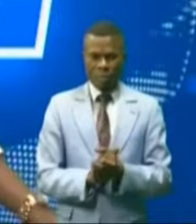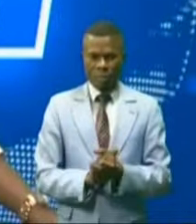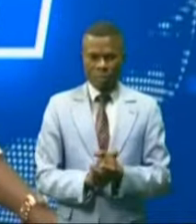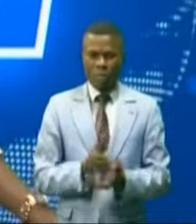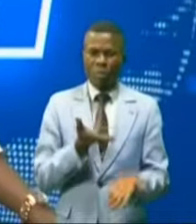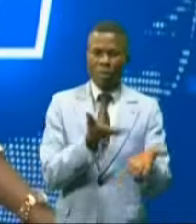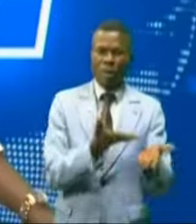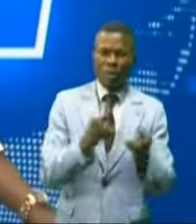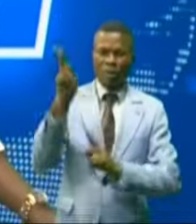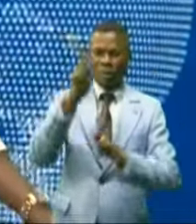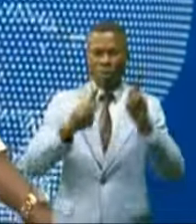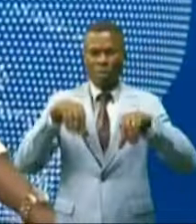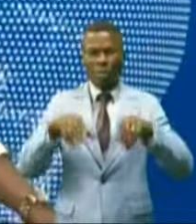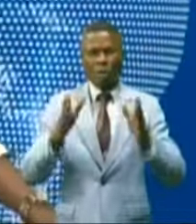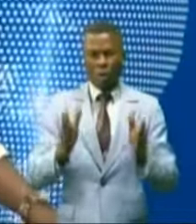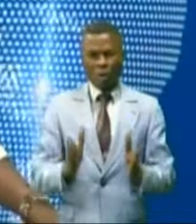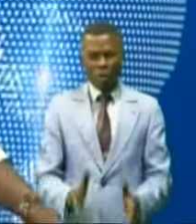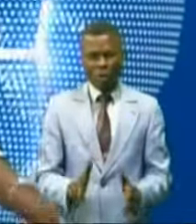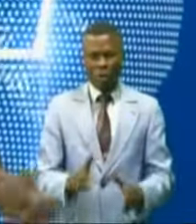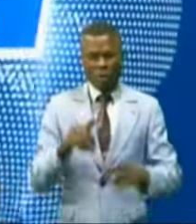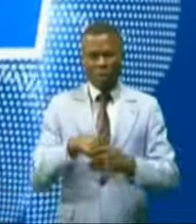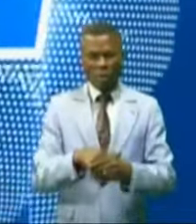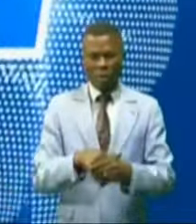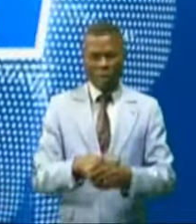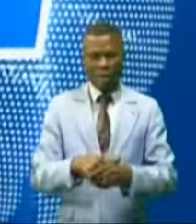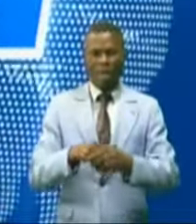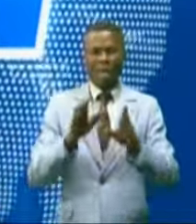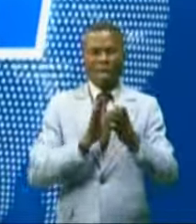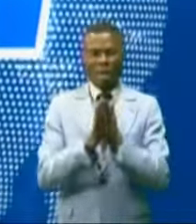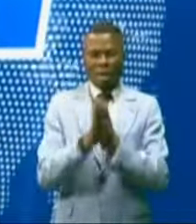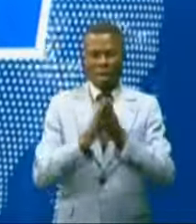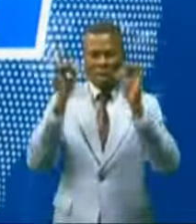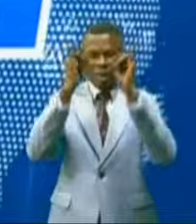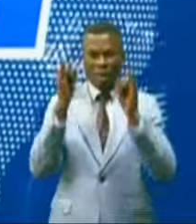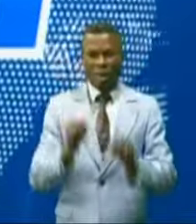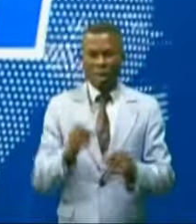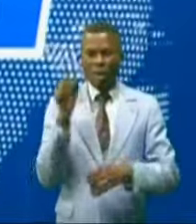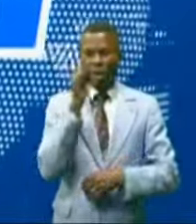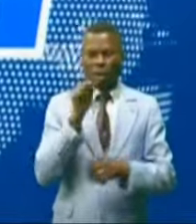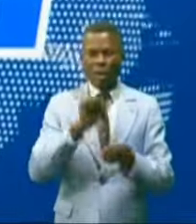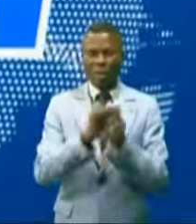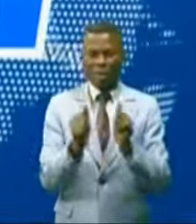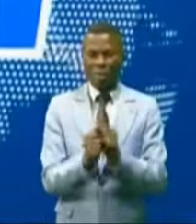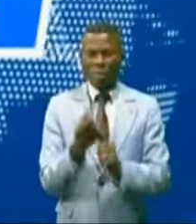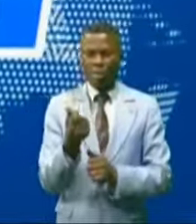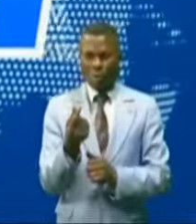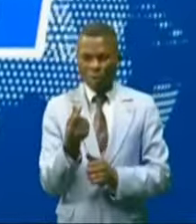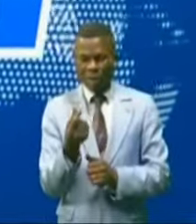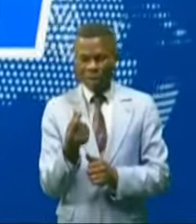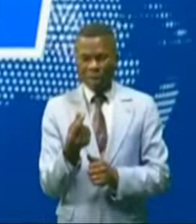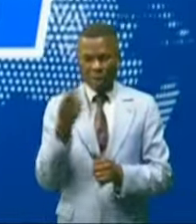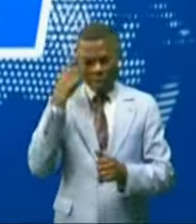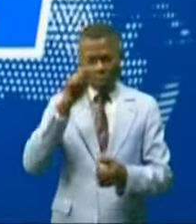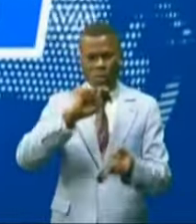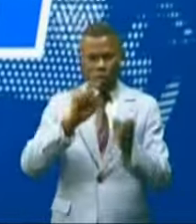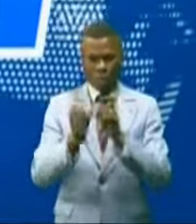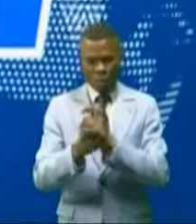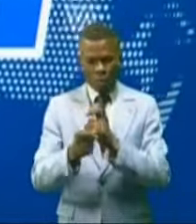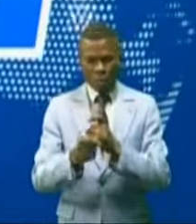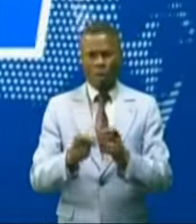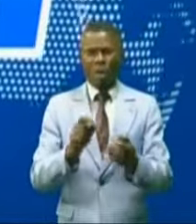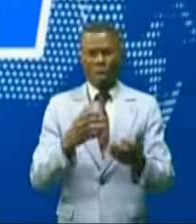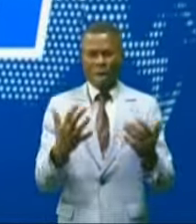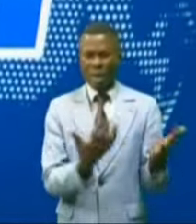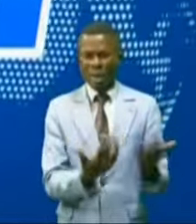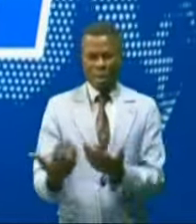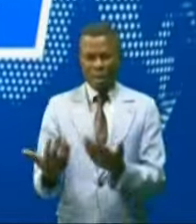Aider la population congolaise dans la digitalisation des microfinances et pour la modernisation électronique